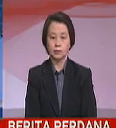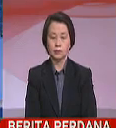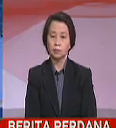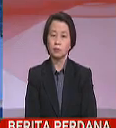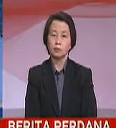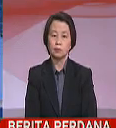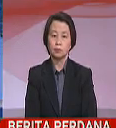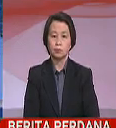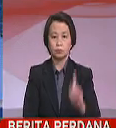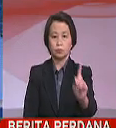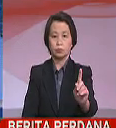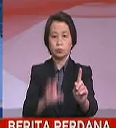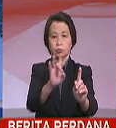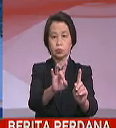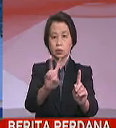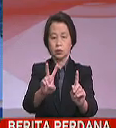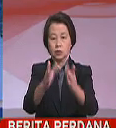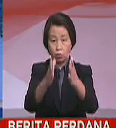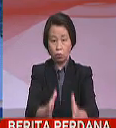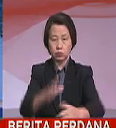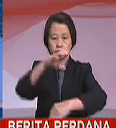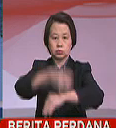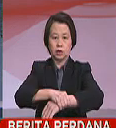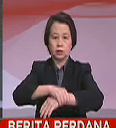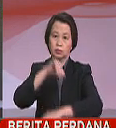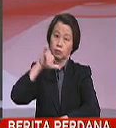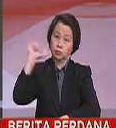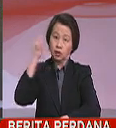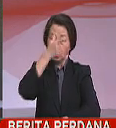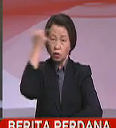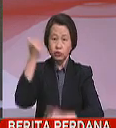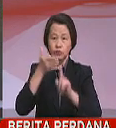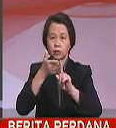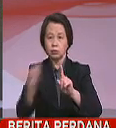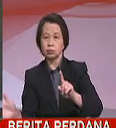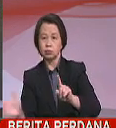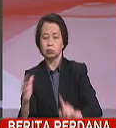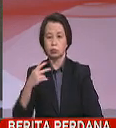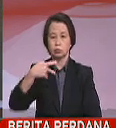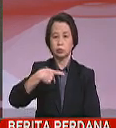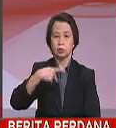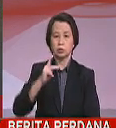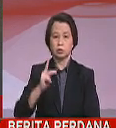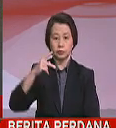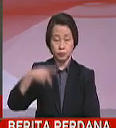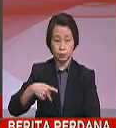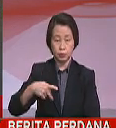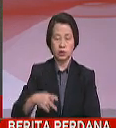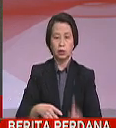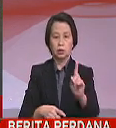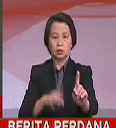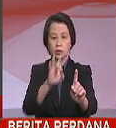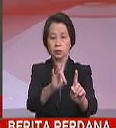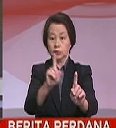Hai 182 individu ditahan semalam craneking karr arahan perintah kawalan pengerakan Pique